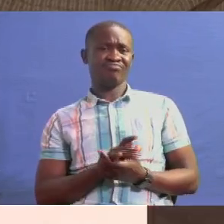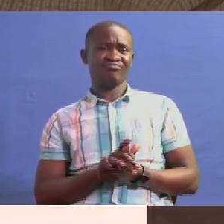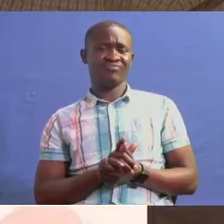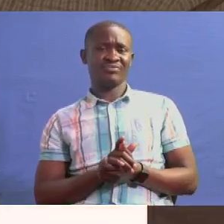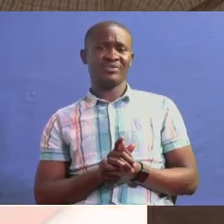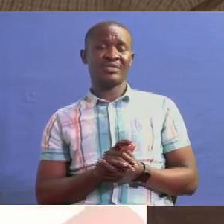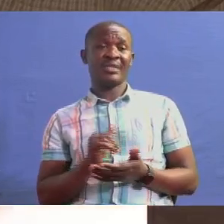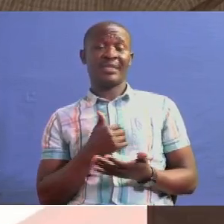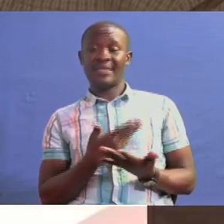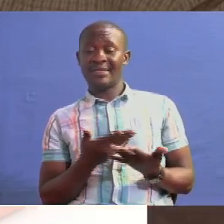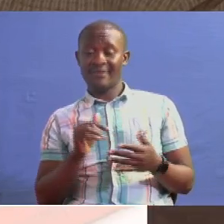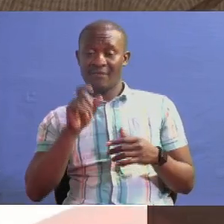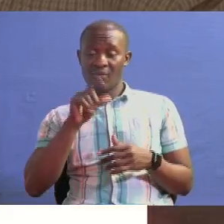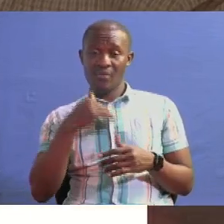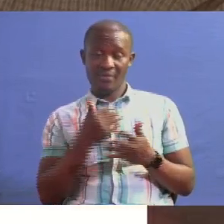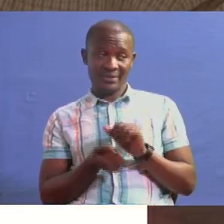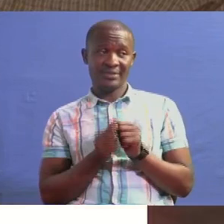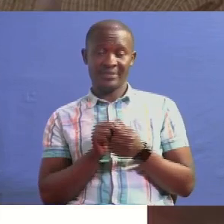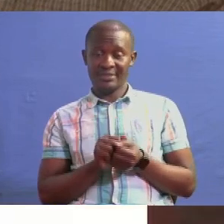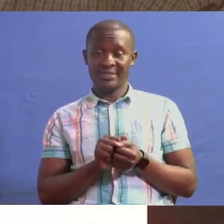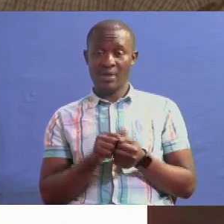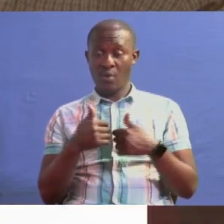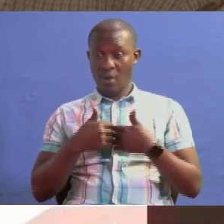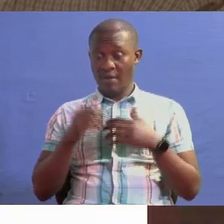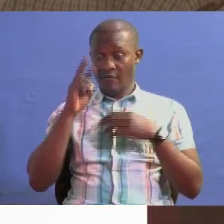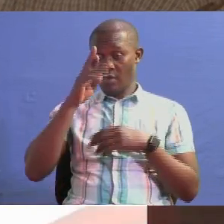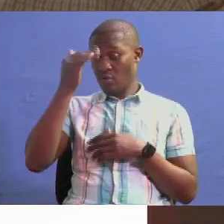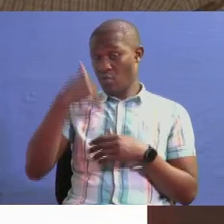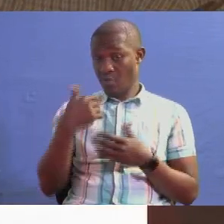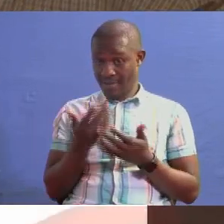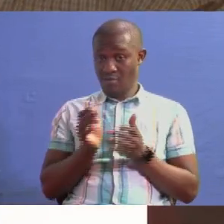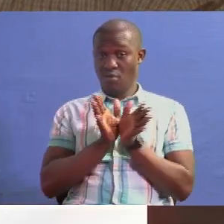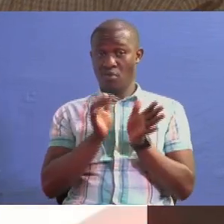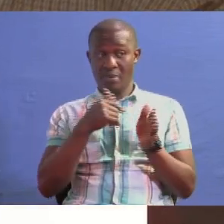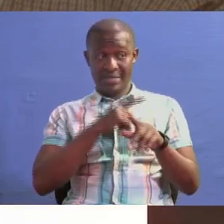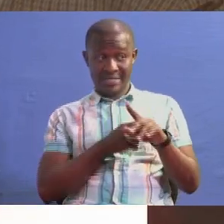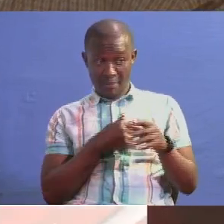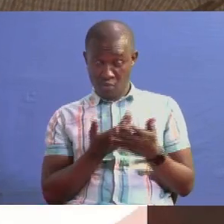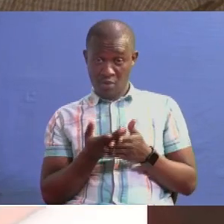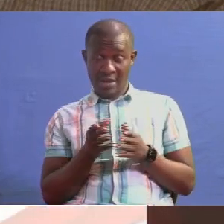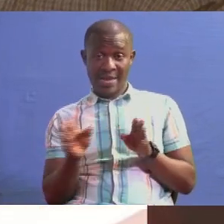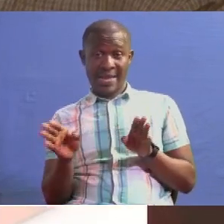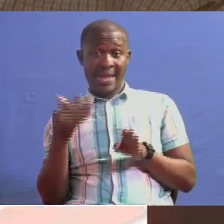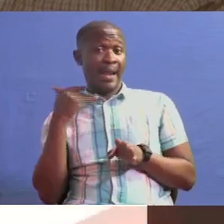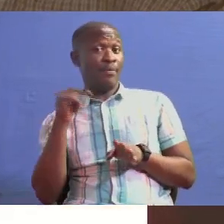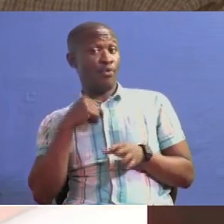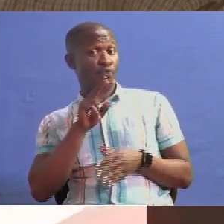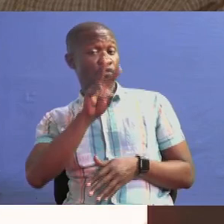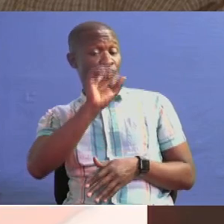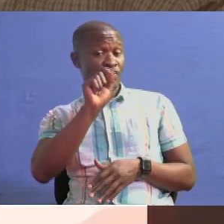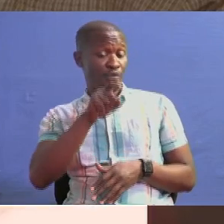Mfumo wa Wizara ya Mambo ya Nje lazima ubadilike. Kuna haja ya kuwa na uwazi wakati unapokataliwa visa, na unahitaji kuelezwa mara